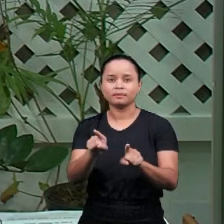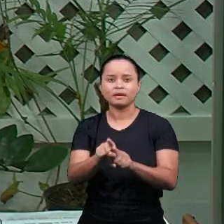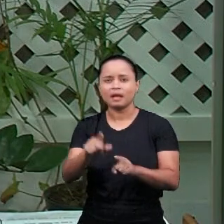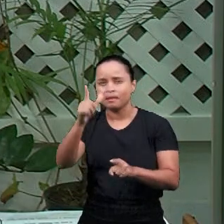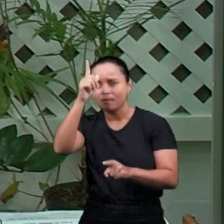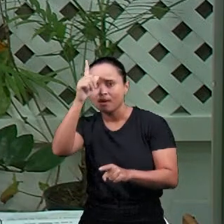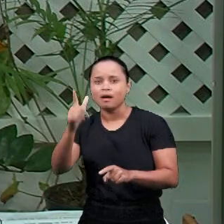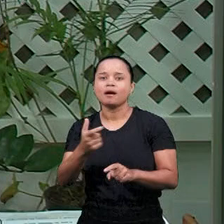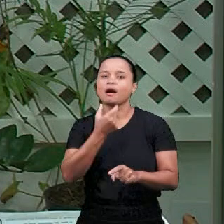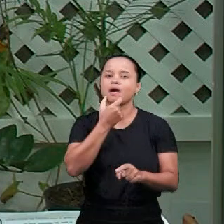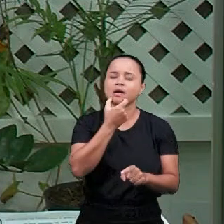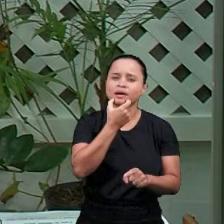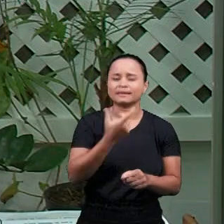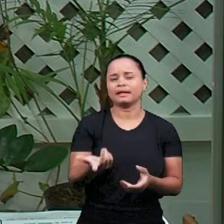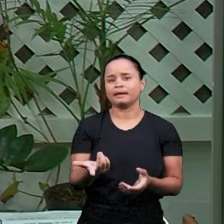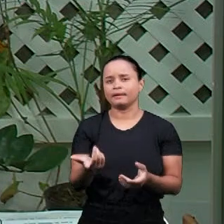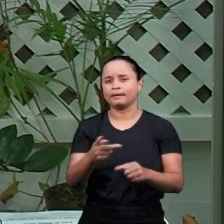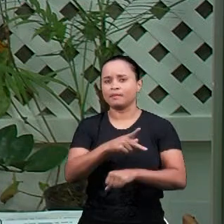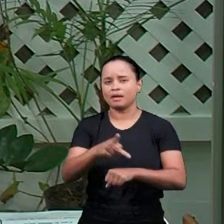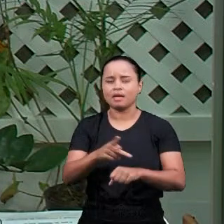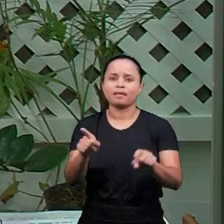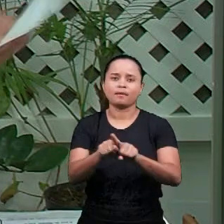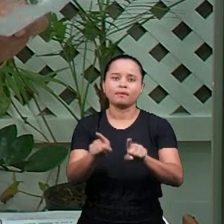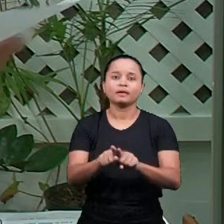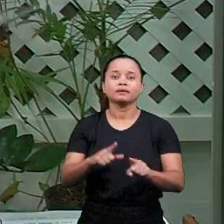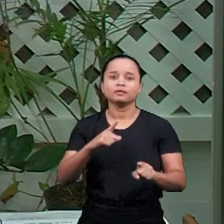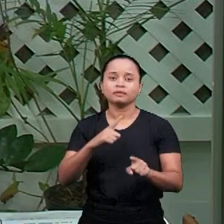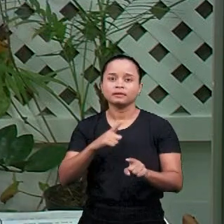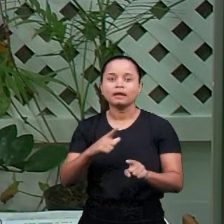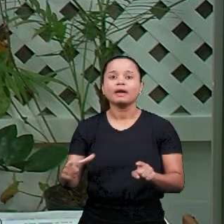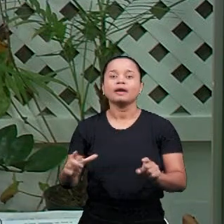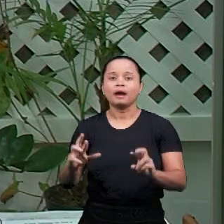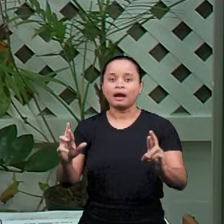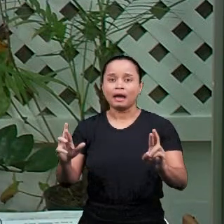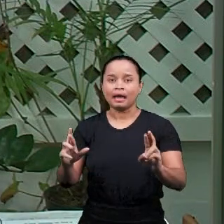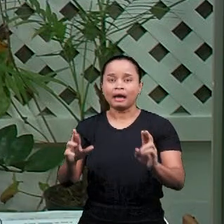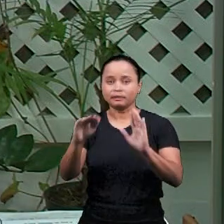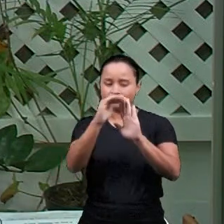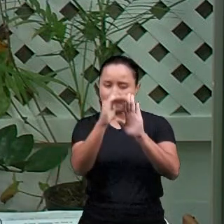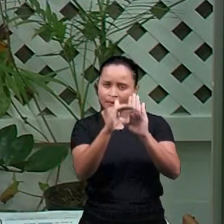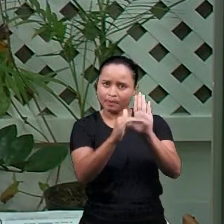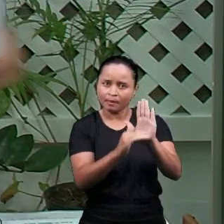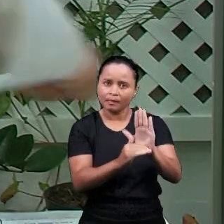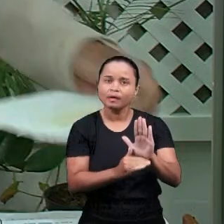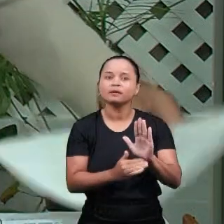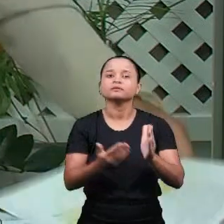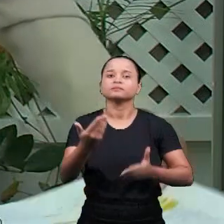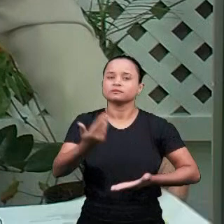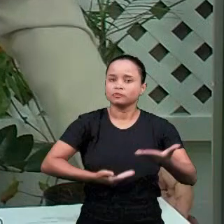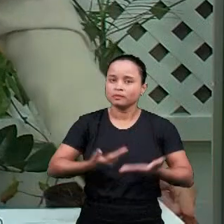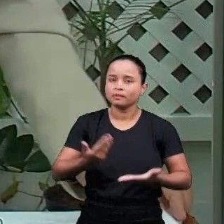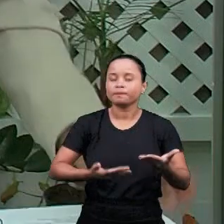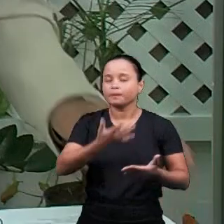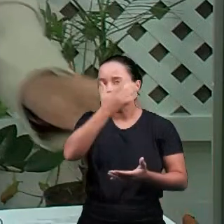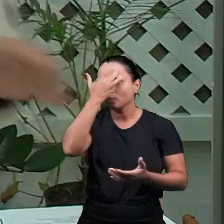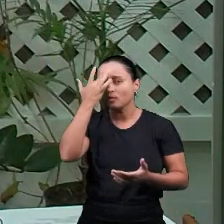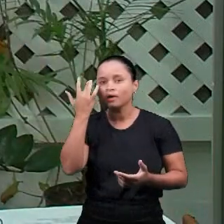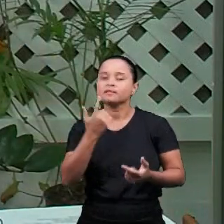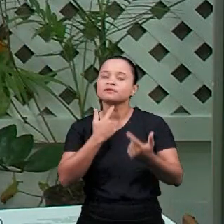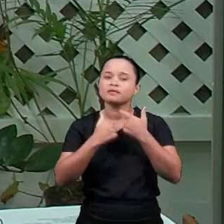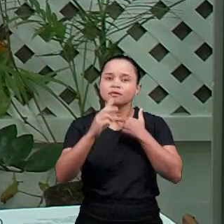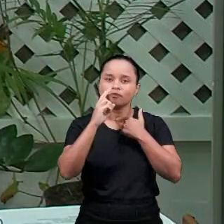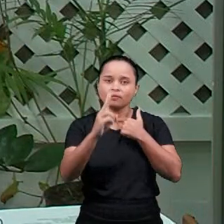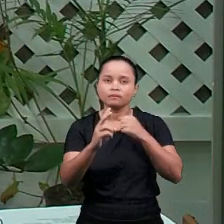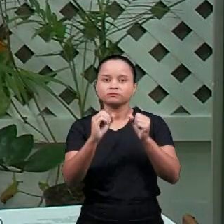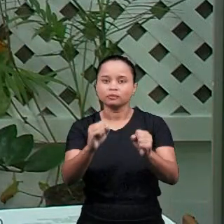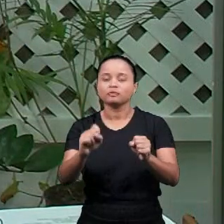l'Angleterre. Les nombres qui sont là, le rapport de ces frères, se trouve ici à disposition de ceux qui souhaitent. Je